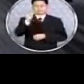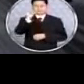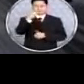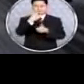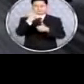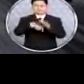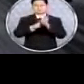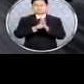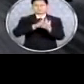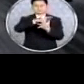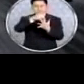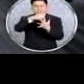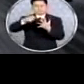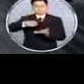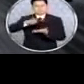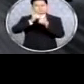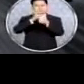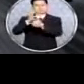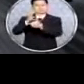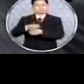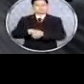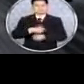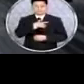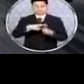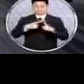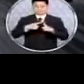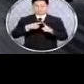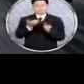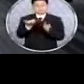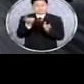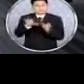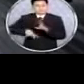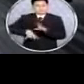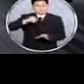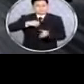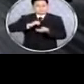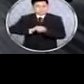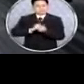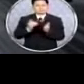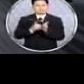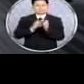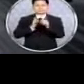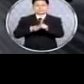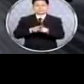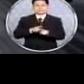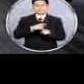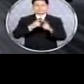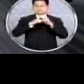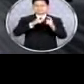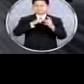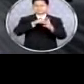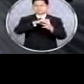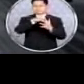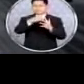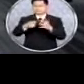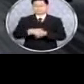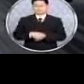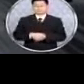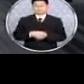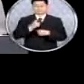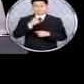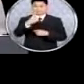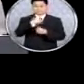体代表轮流提问，参选人依照事前抽签的结果依序回答，每位媒体代